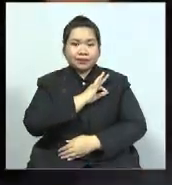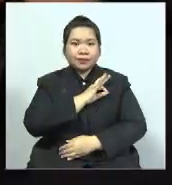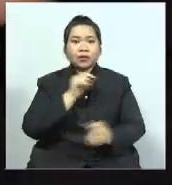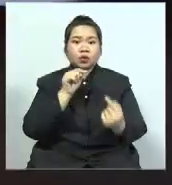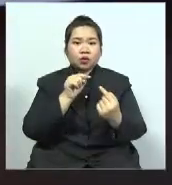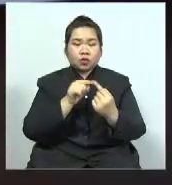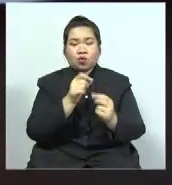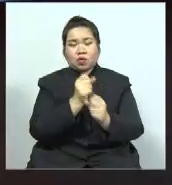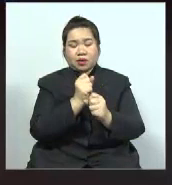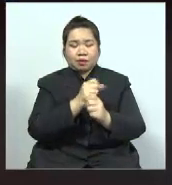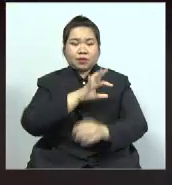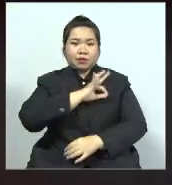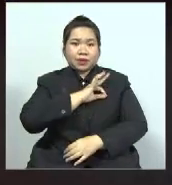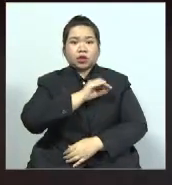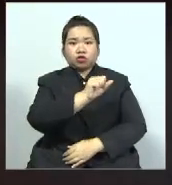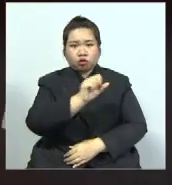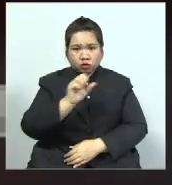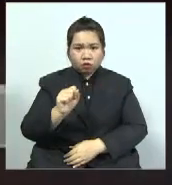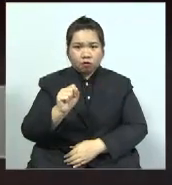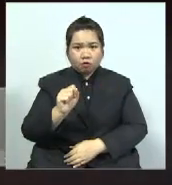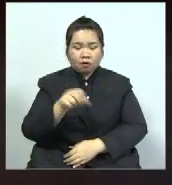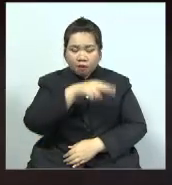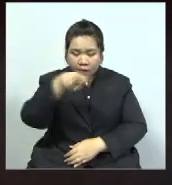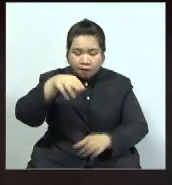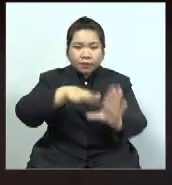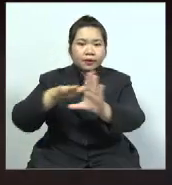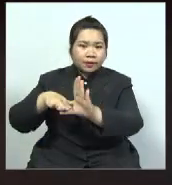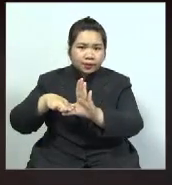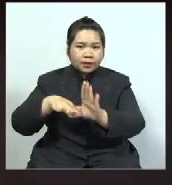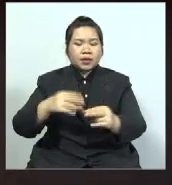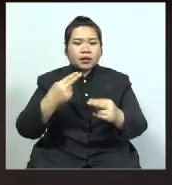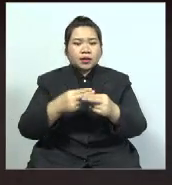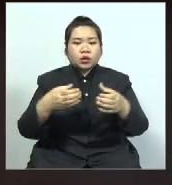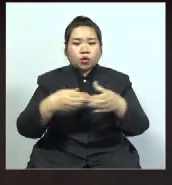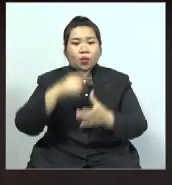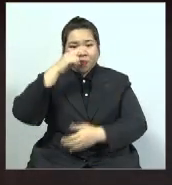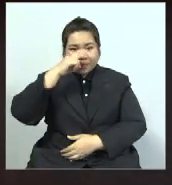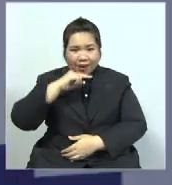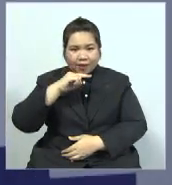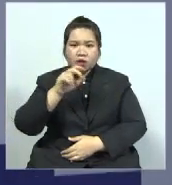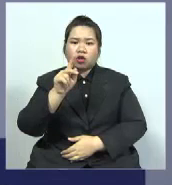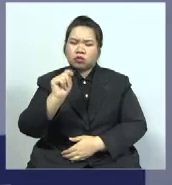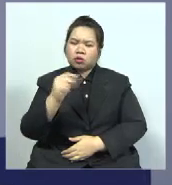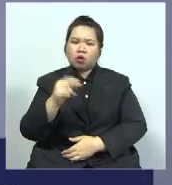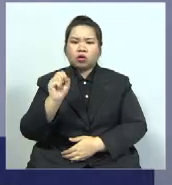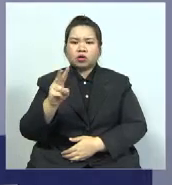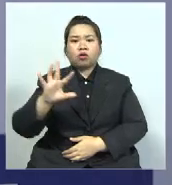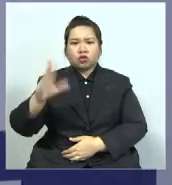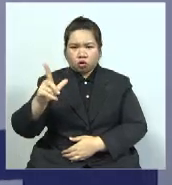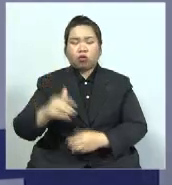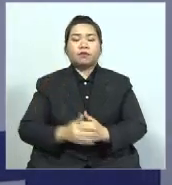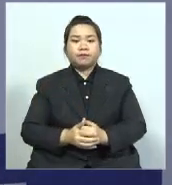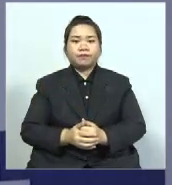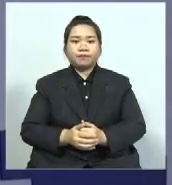าชิกสภาผู้แทนราษฎรหรือว่าส.ส.นะคะของพรรคไทยรักษาชาติซึ่งนำโดยร้อยโทปรีชาพ